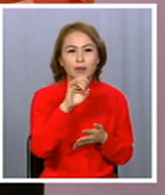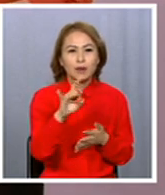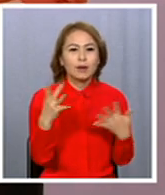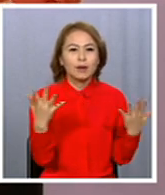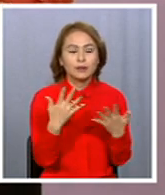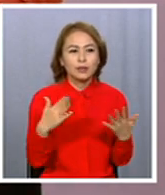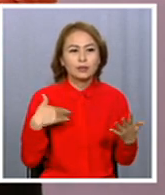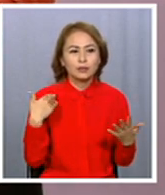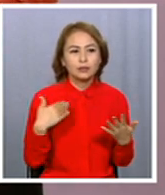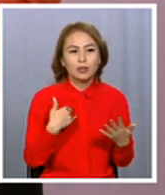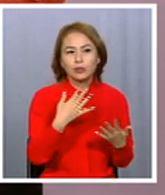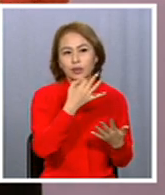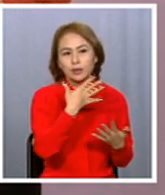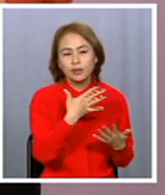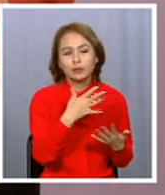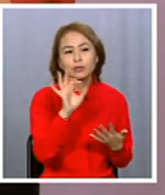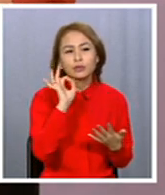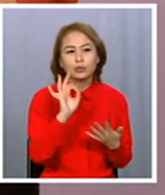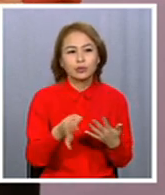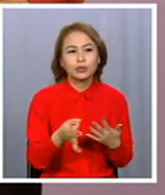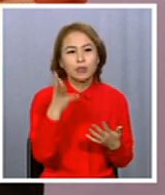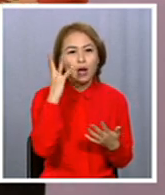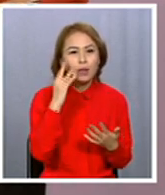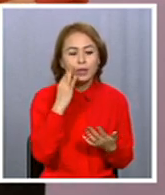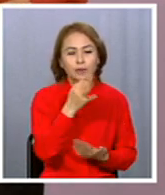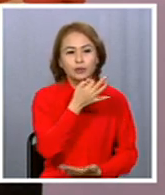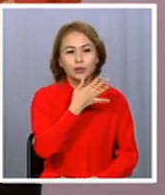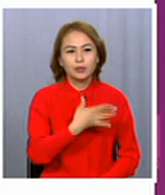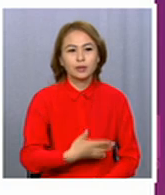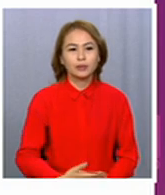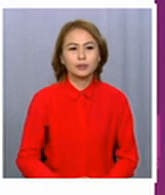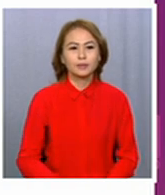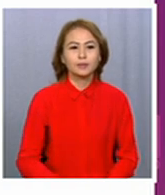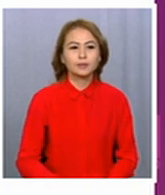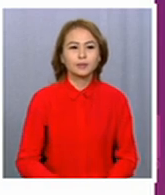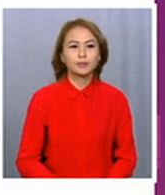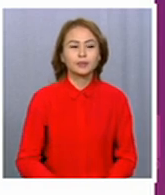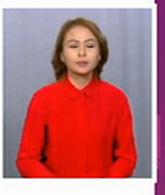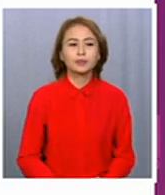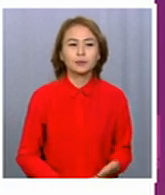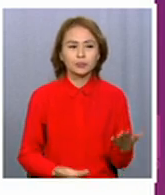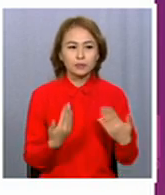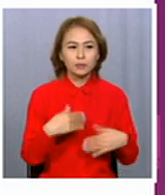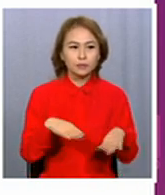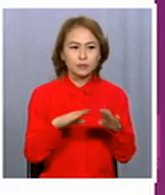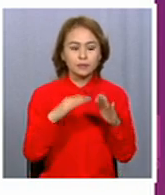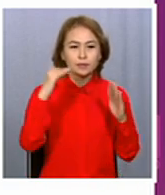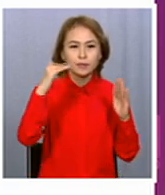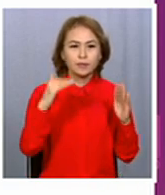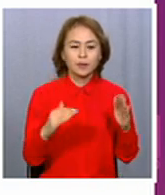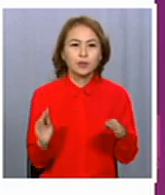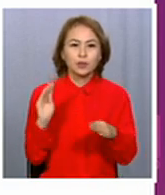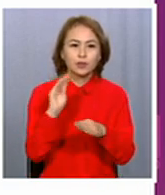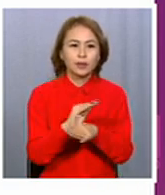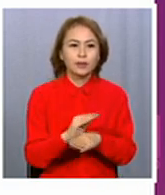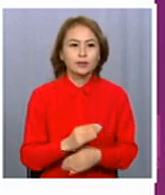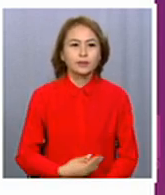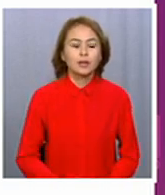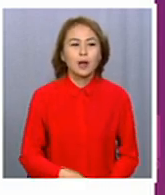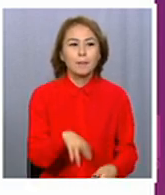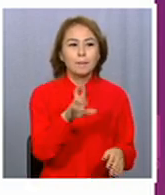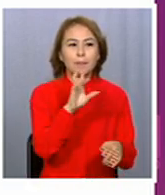ұнатады? Дұрыс айтасыңдар, Жанар алманы ұнатады. Олай болса, кестені толтырайық.